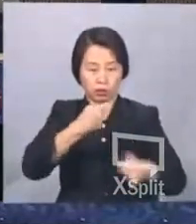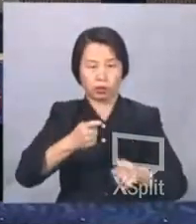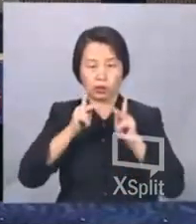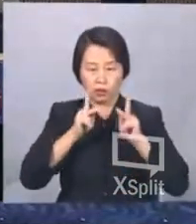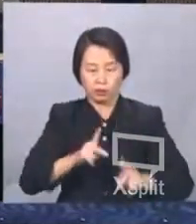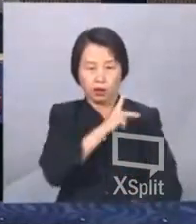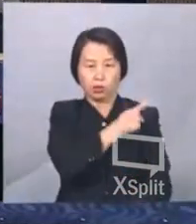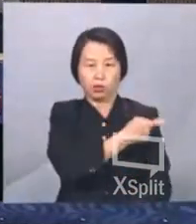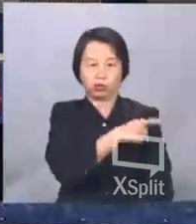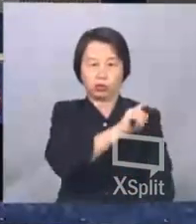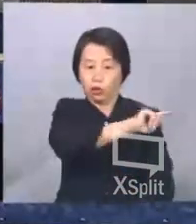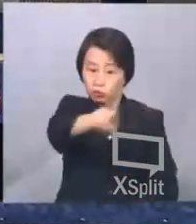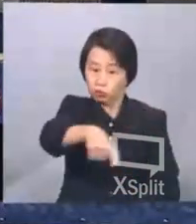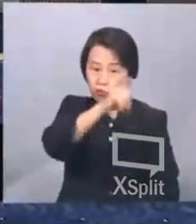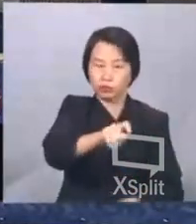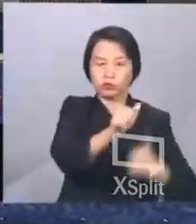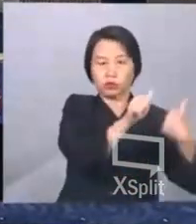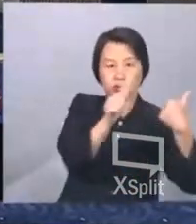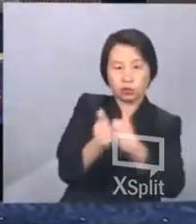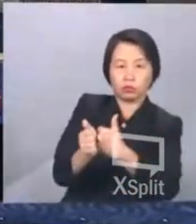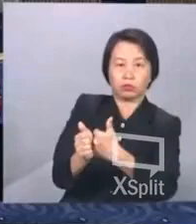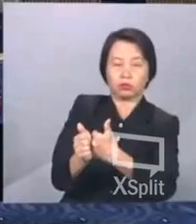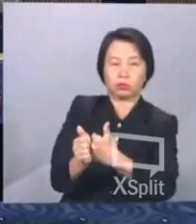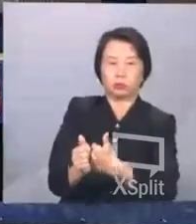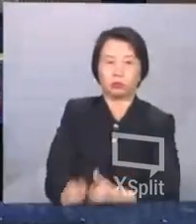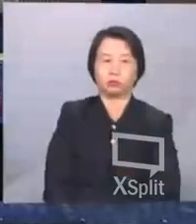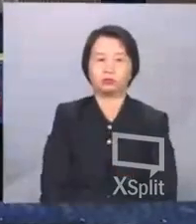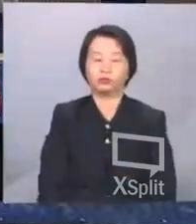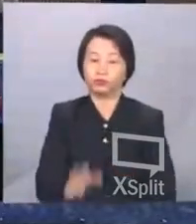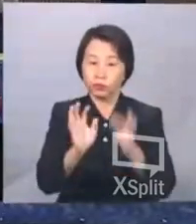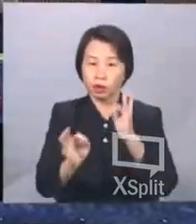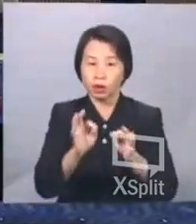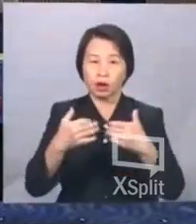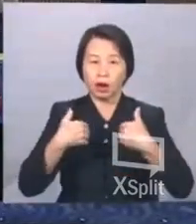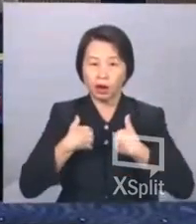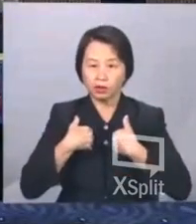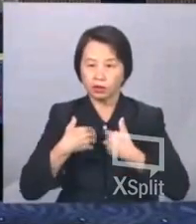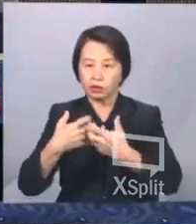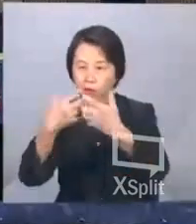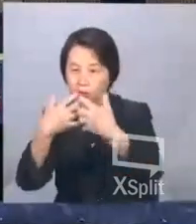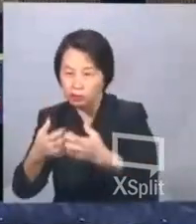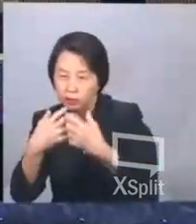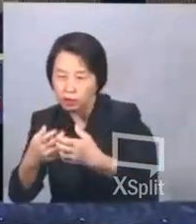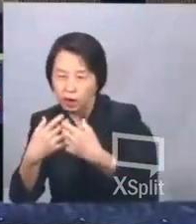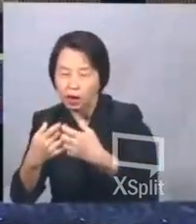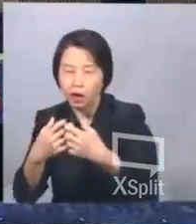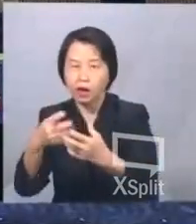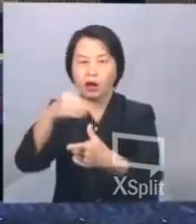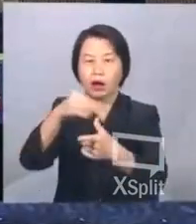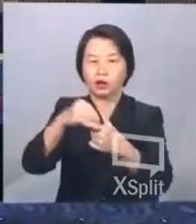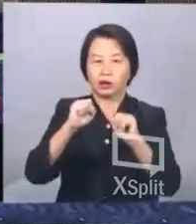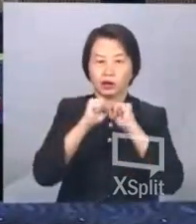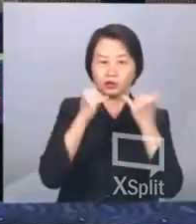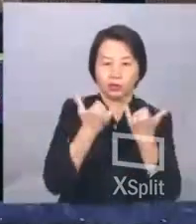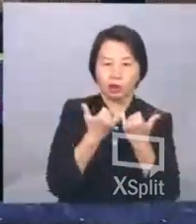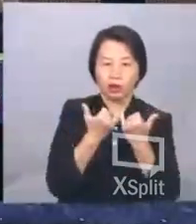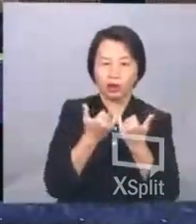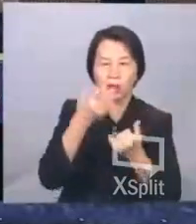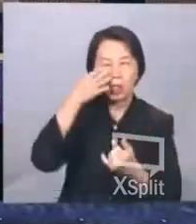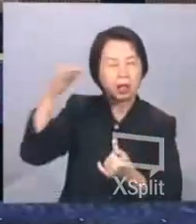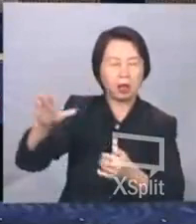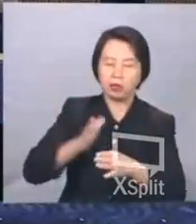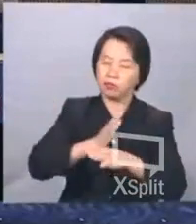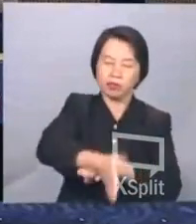berkuasa Misty lah dipatuhi jika terdapat pengusaha kilang atau masyarakat yang melanggar